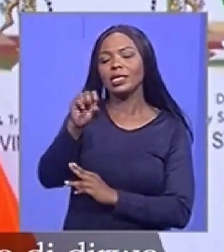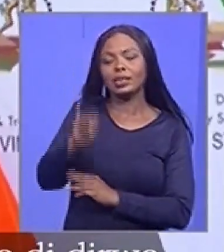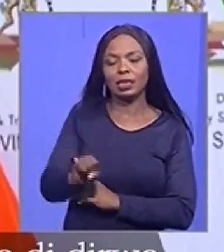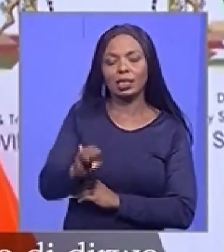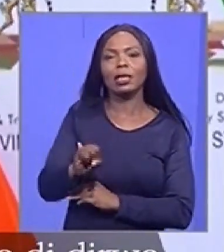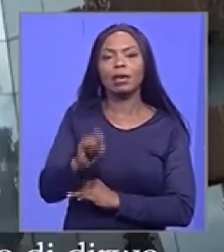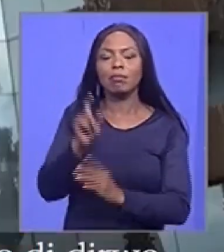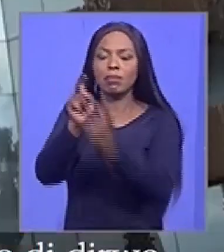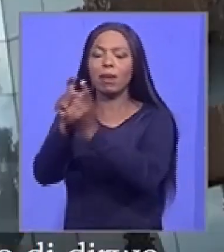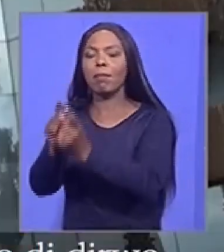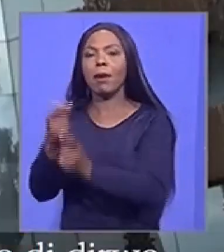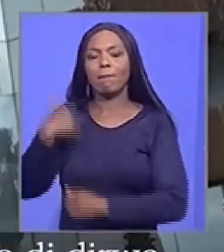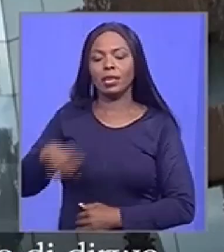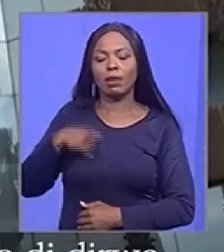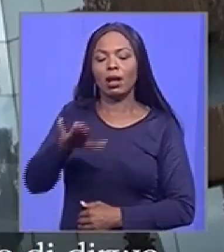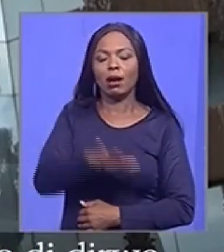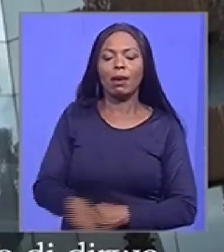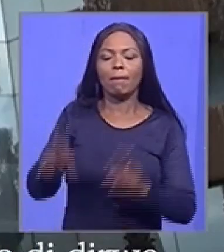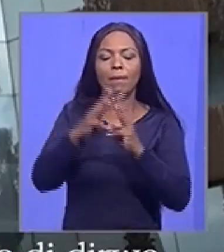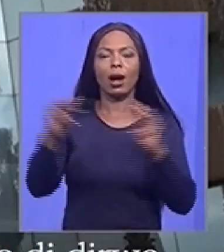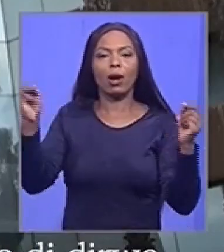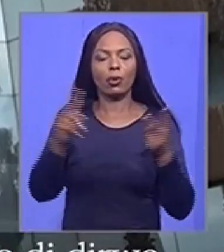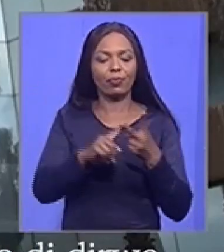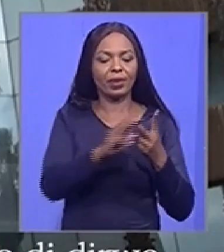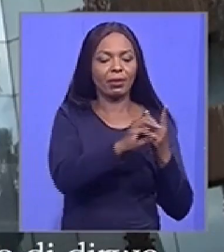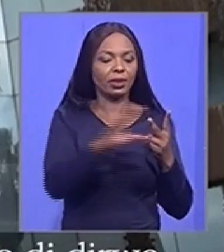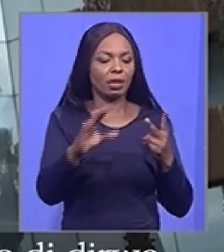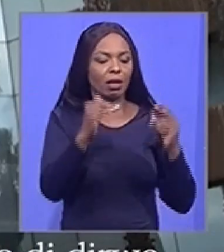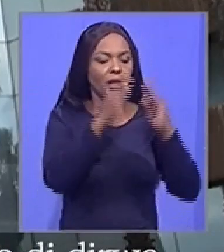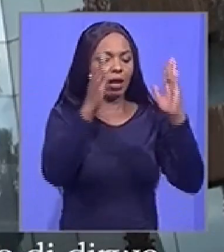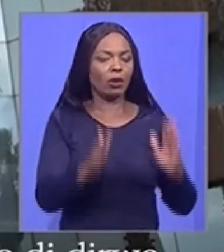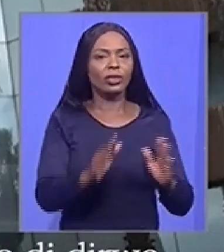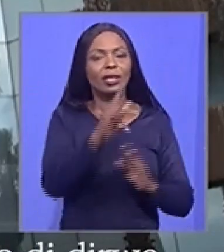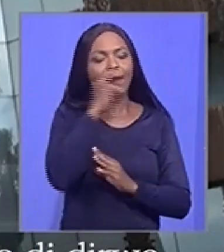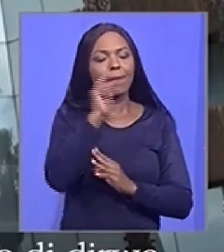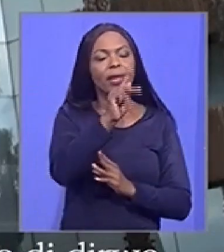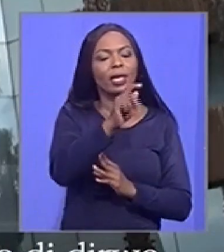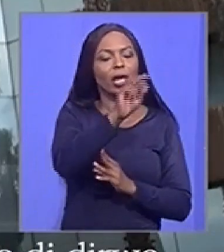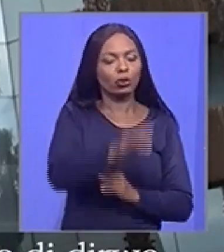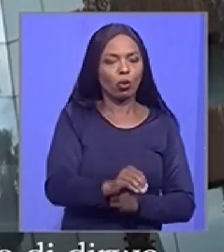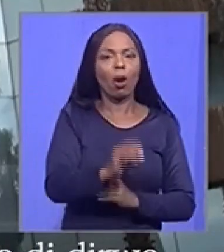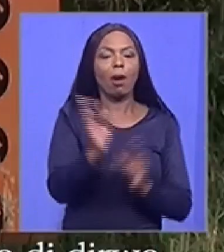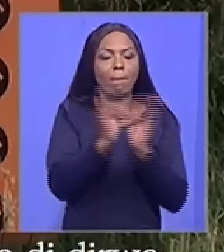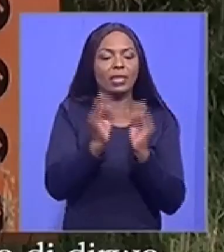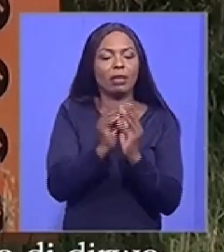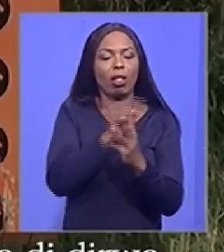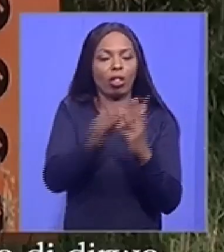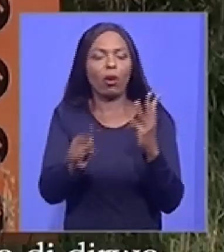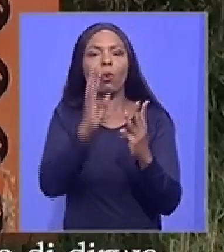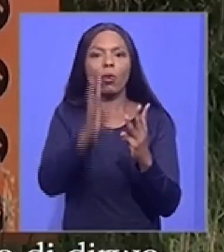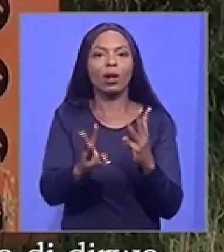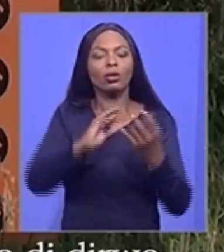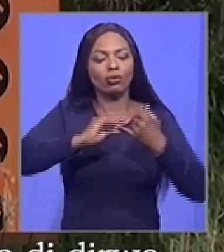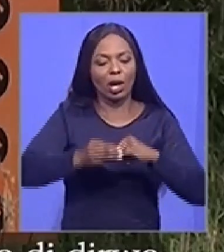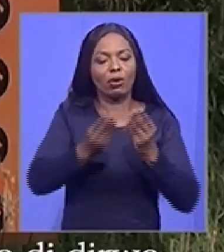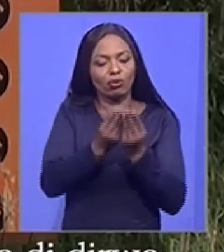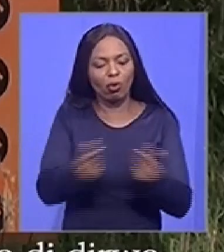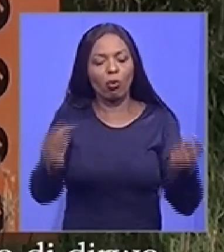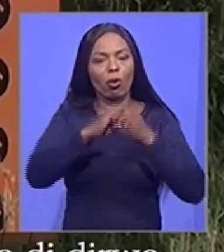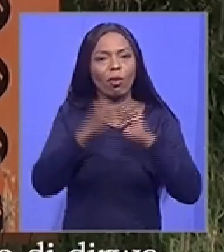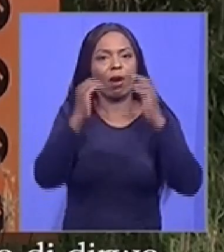le mmasepala mogolo wa Mangaung le mokhuduthamaga wa matlo Ketso Makume go netefatsa fa ba fedisa mathata a matlo a